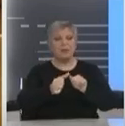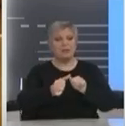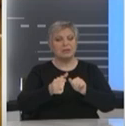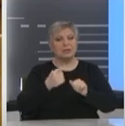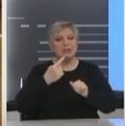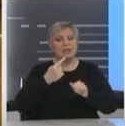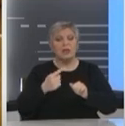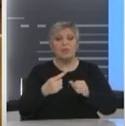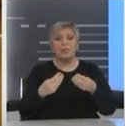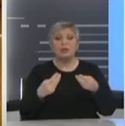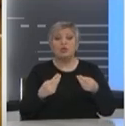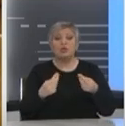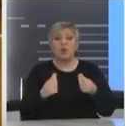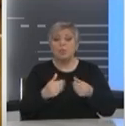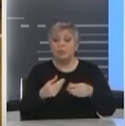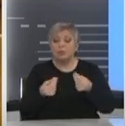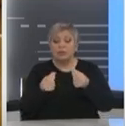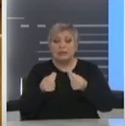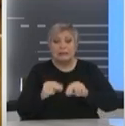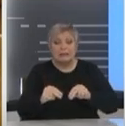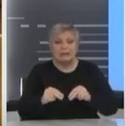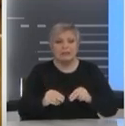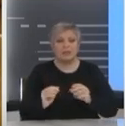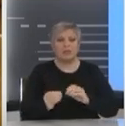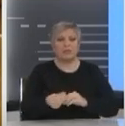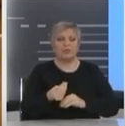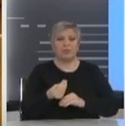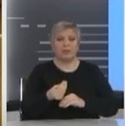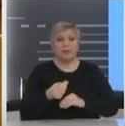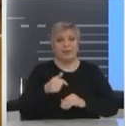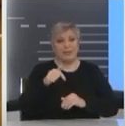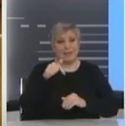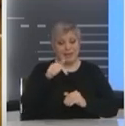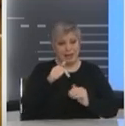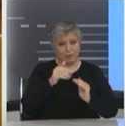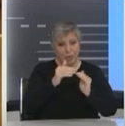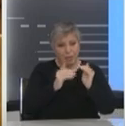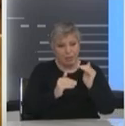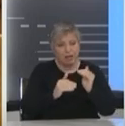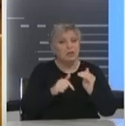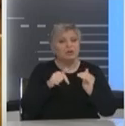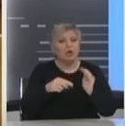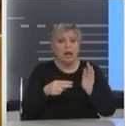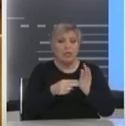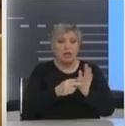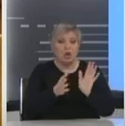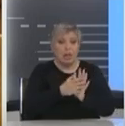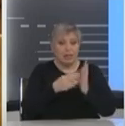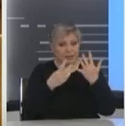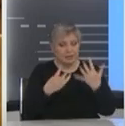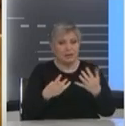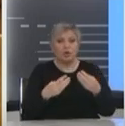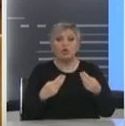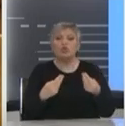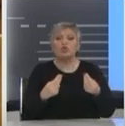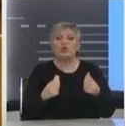αφού εξετάσουμε λύσεις, ώστε αυτή η απώλεια σε ό,τι αφορά το έτος 2018 να καλυφθεί,